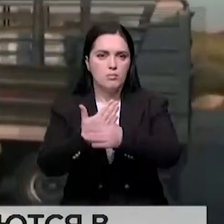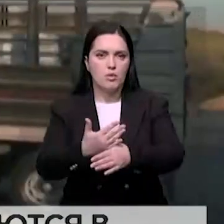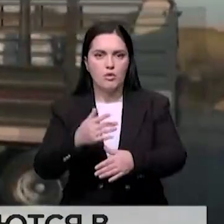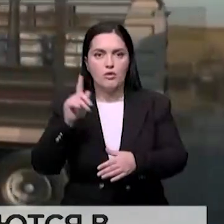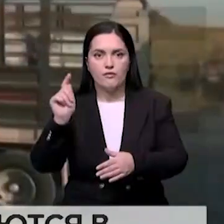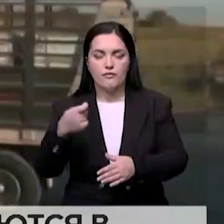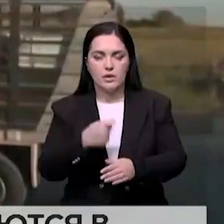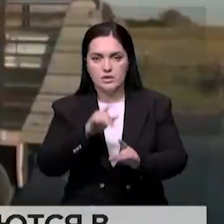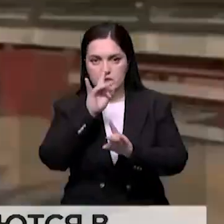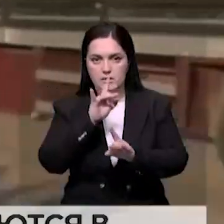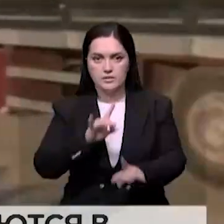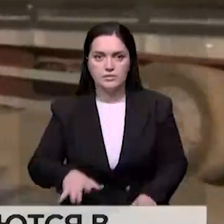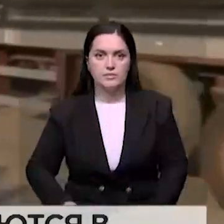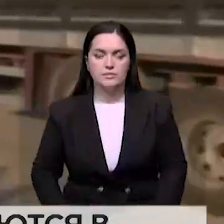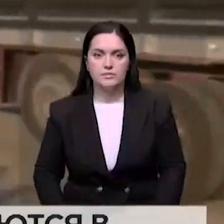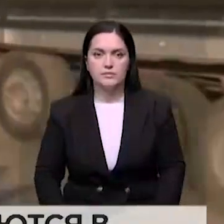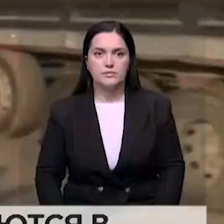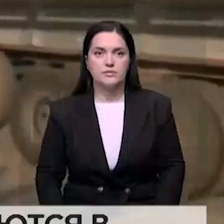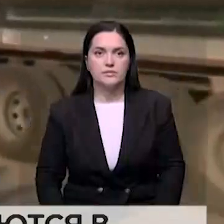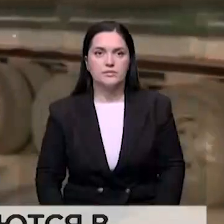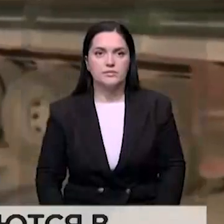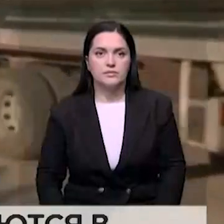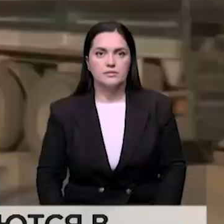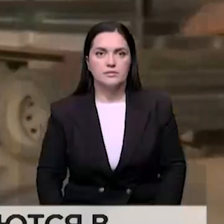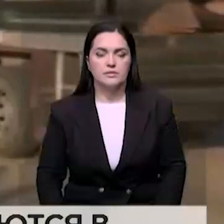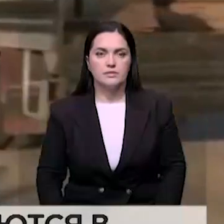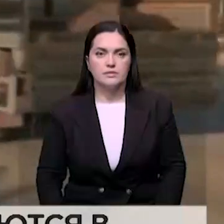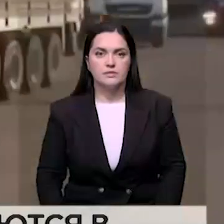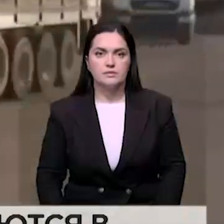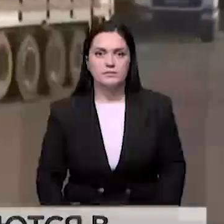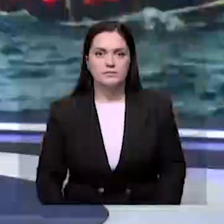пригрозили ограничить военную помощь для страны.